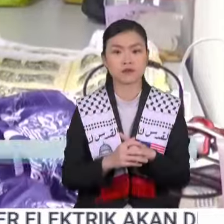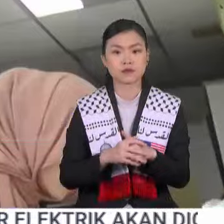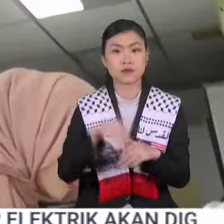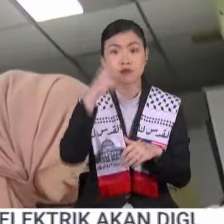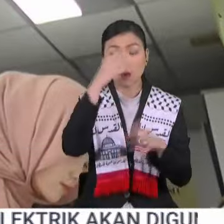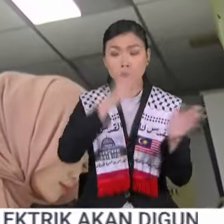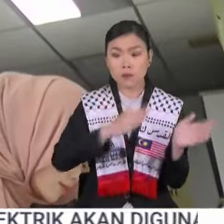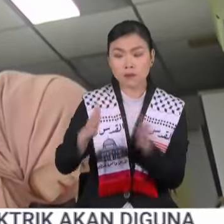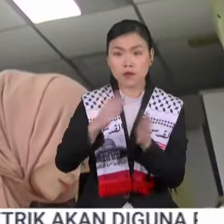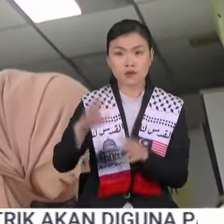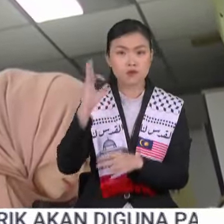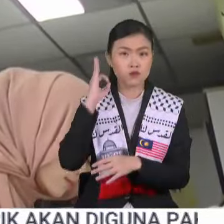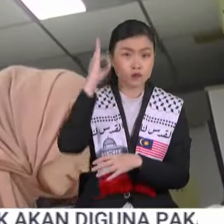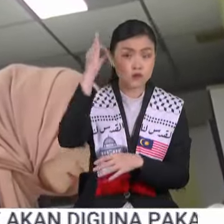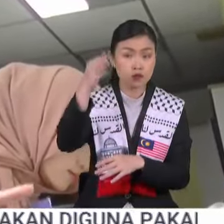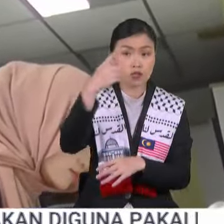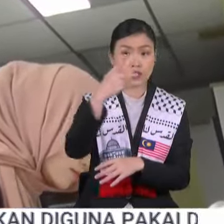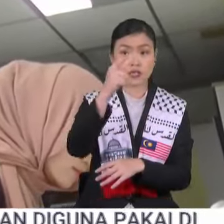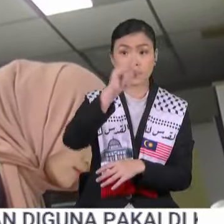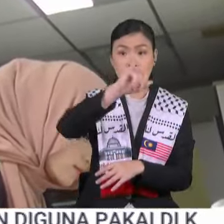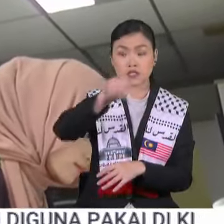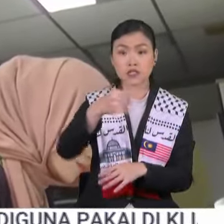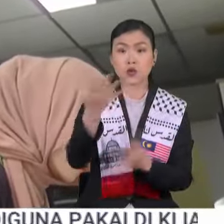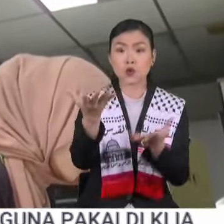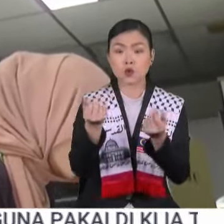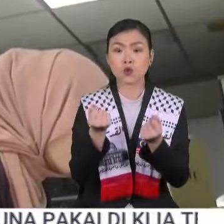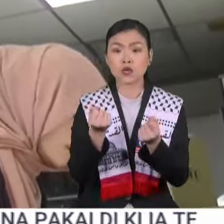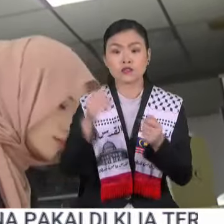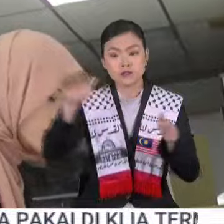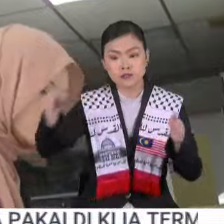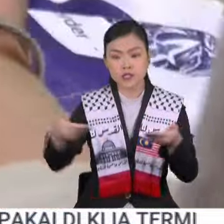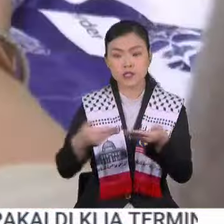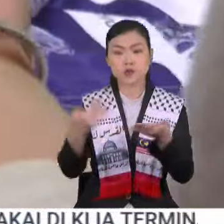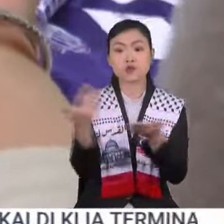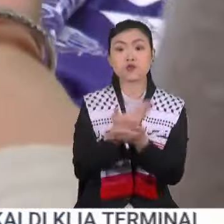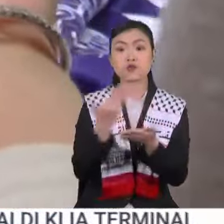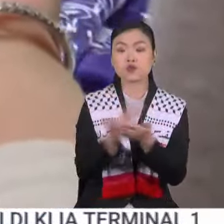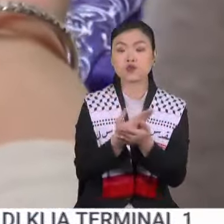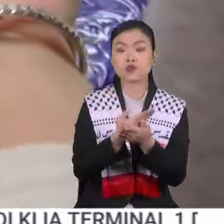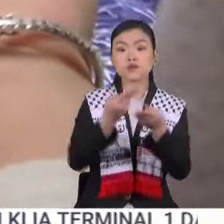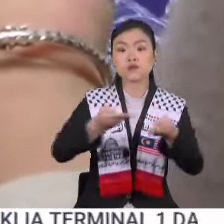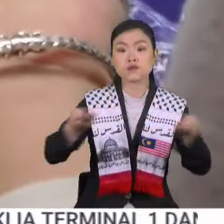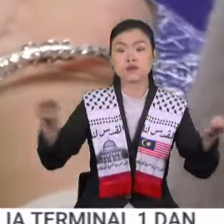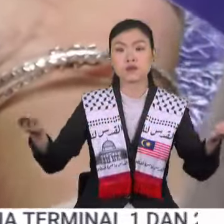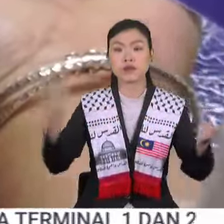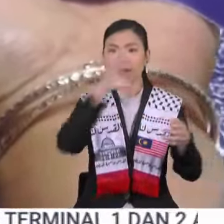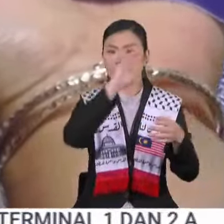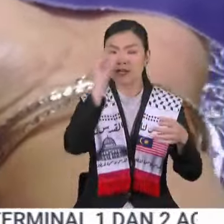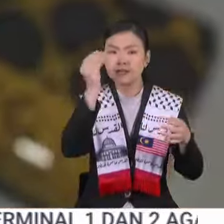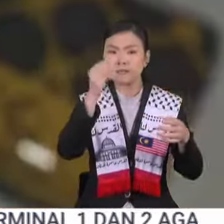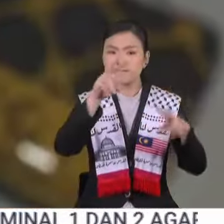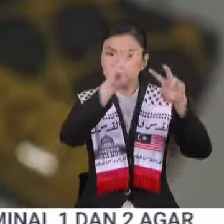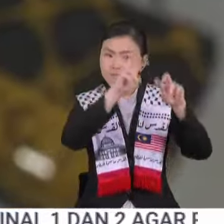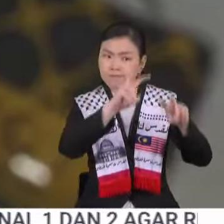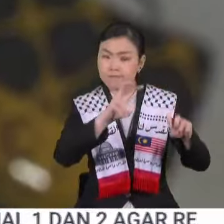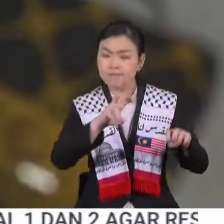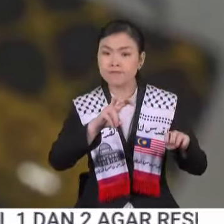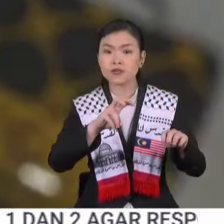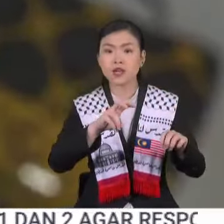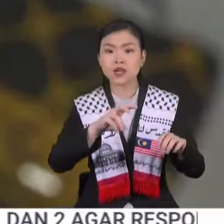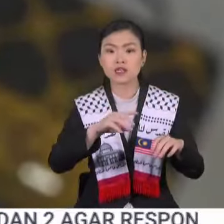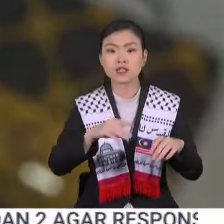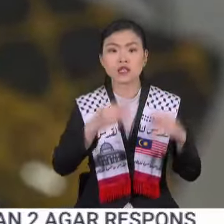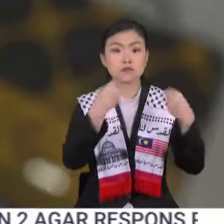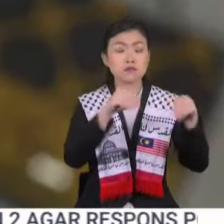hadapan, KTJ mahu mengetengahkan pelbagai produk baru selain meneroka pasaran pengguna terutama pelancong